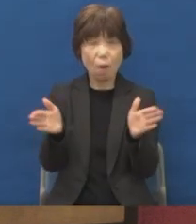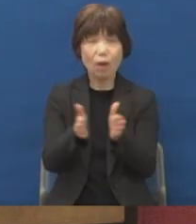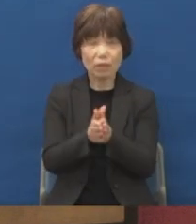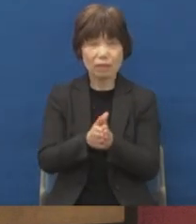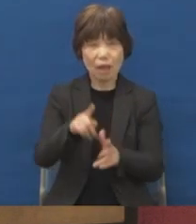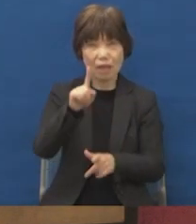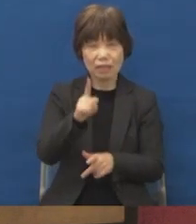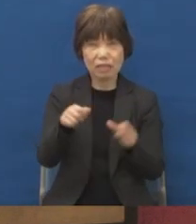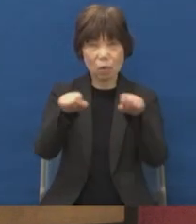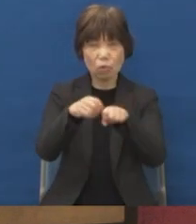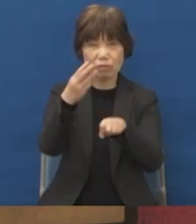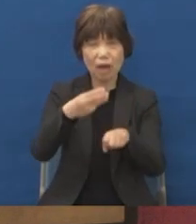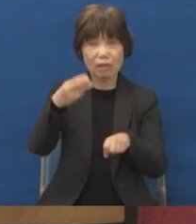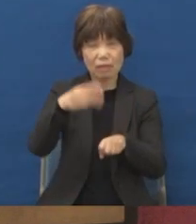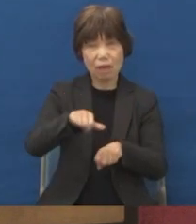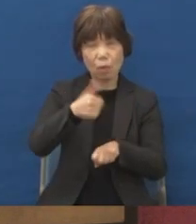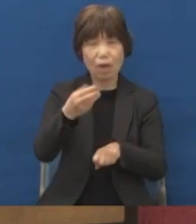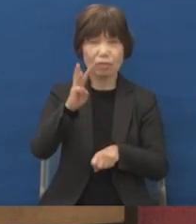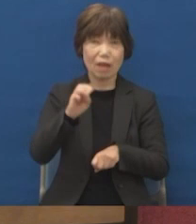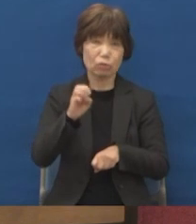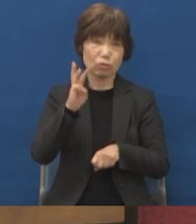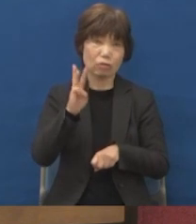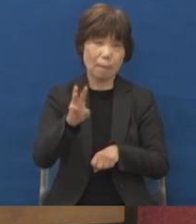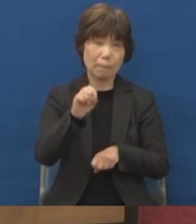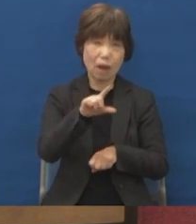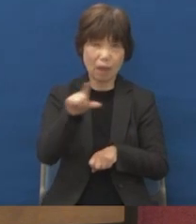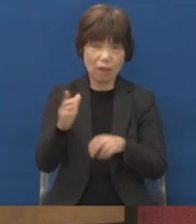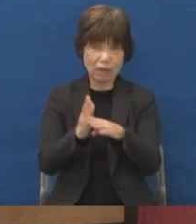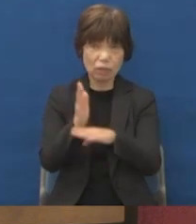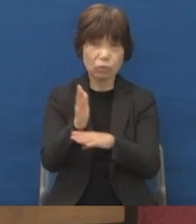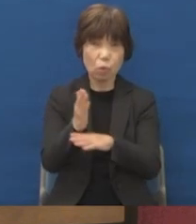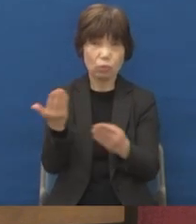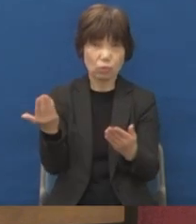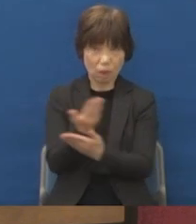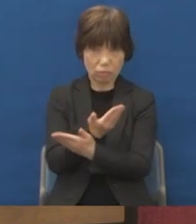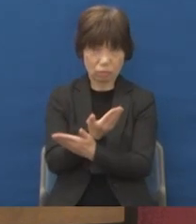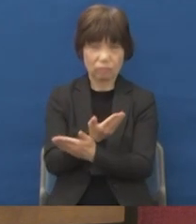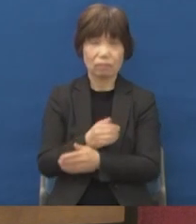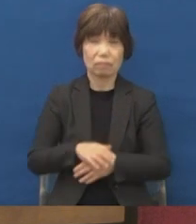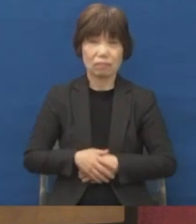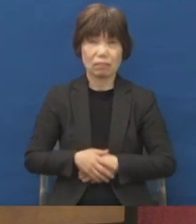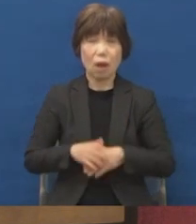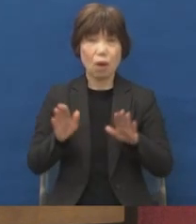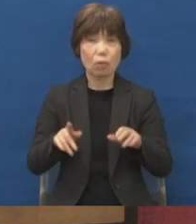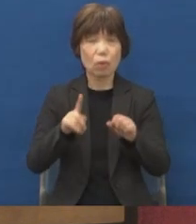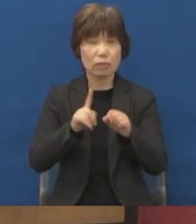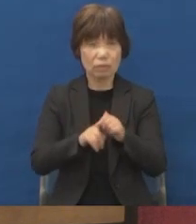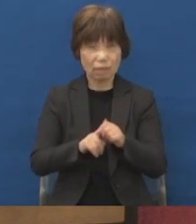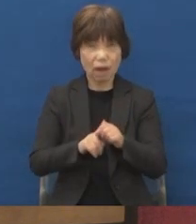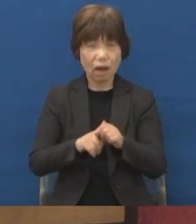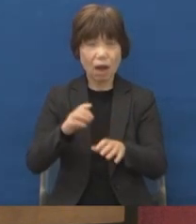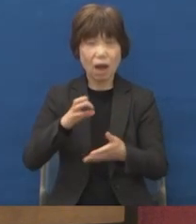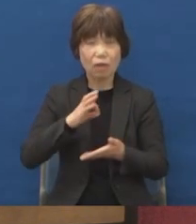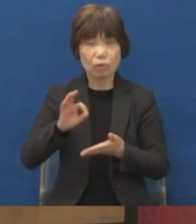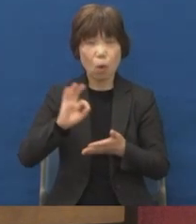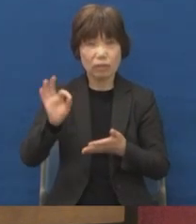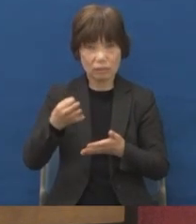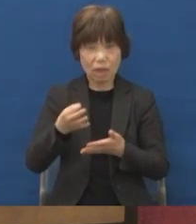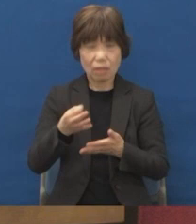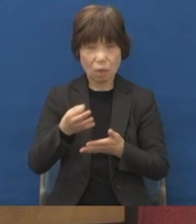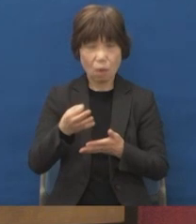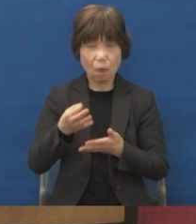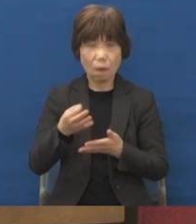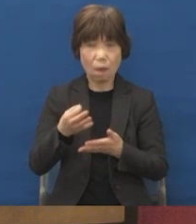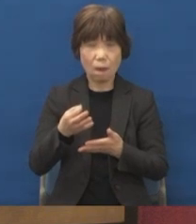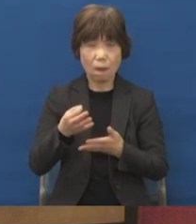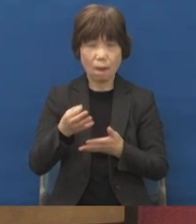1億3533万円以上となります。今年は消費税のインボイス制度が強